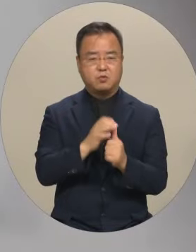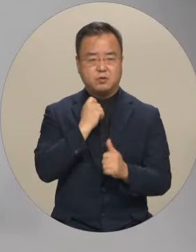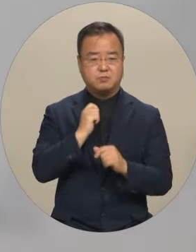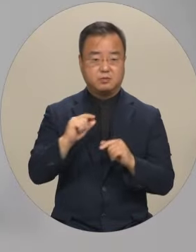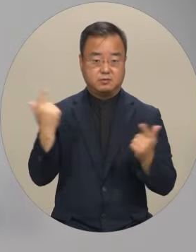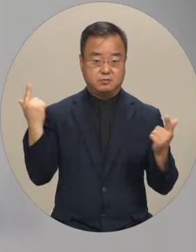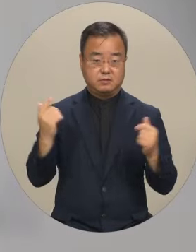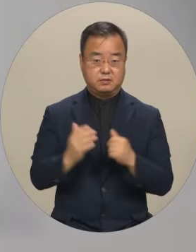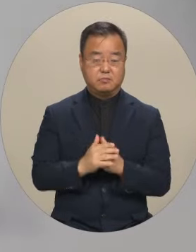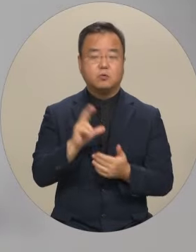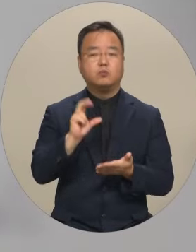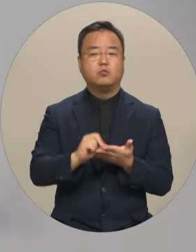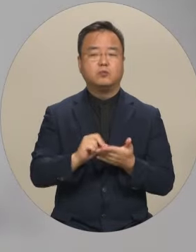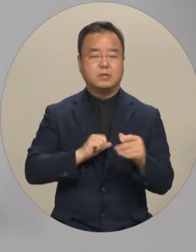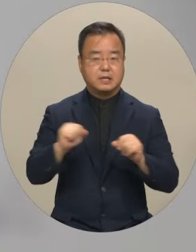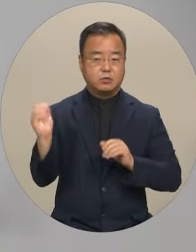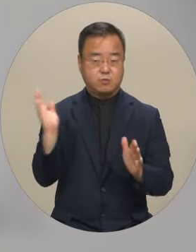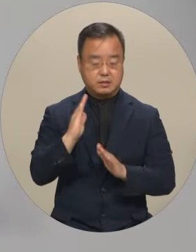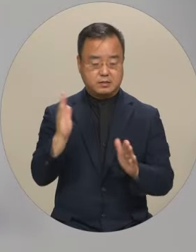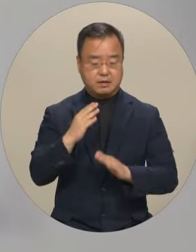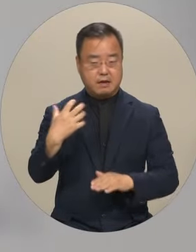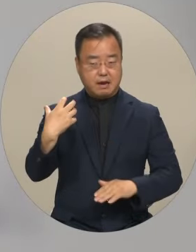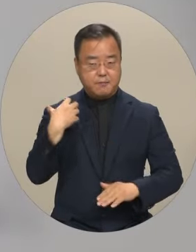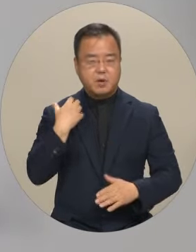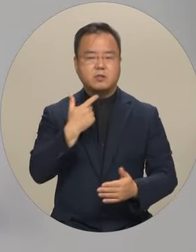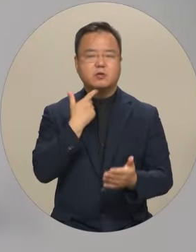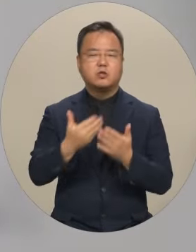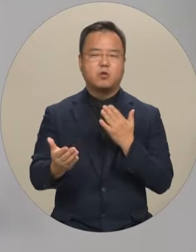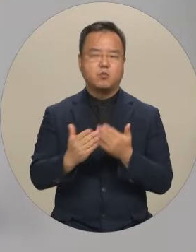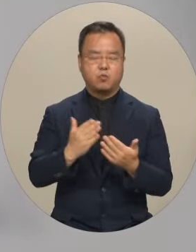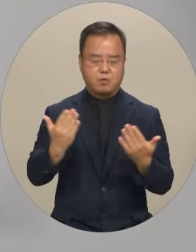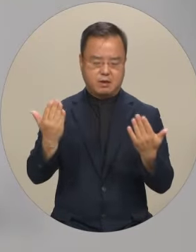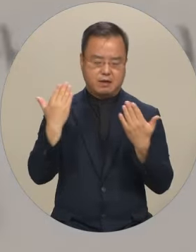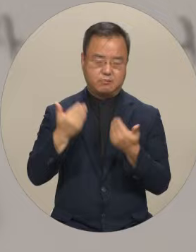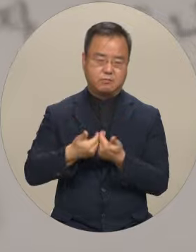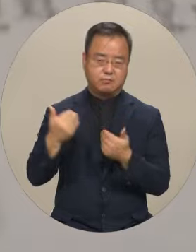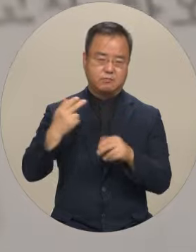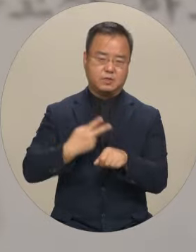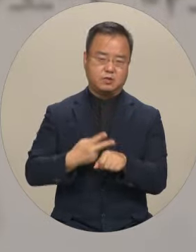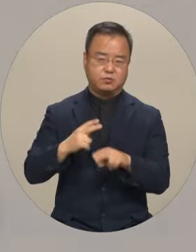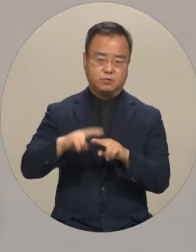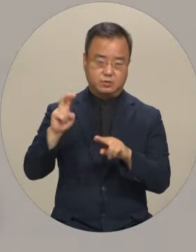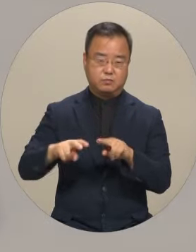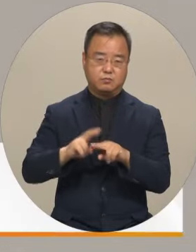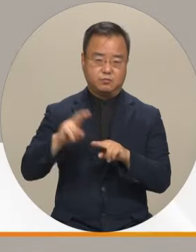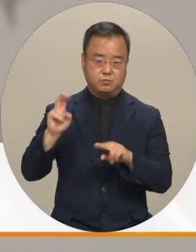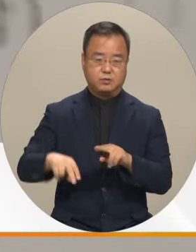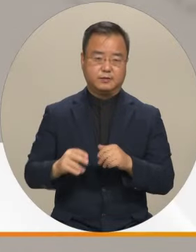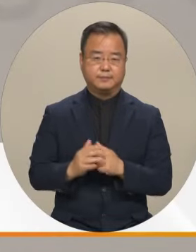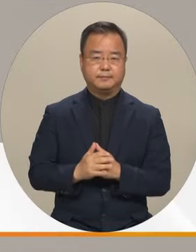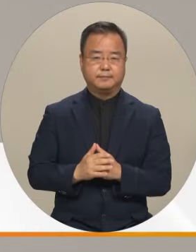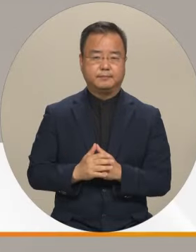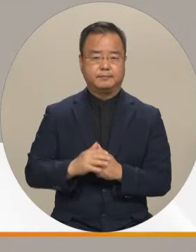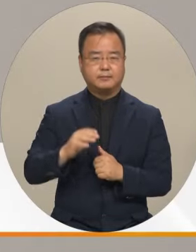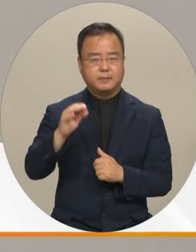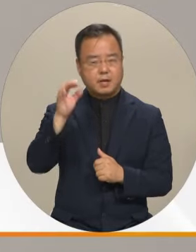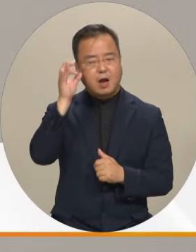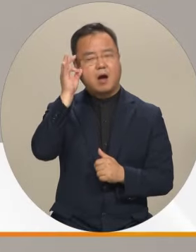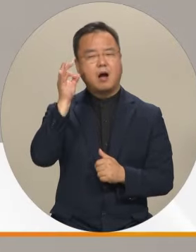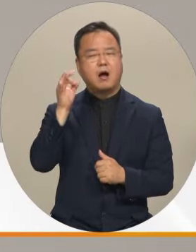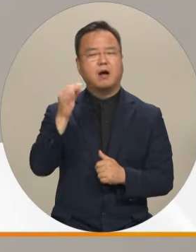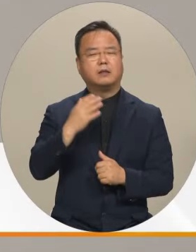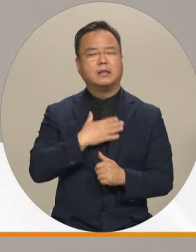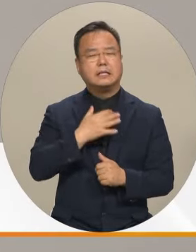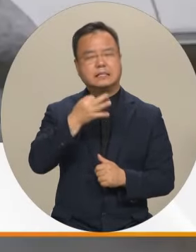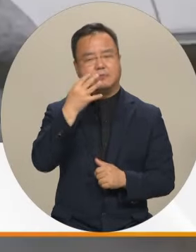문재 행동 학생을 맡았던 경험도 학교를 떠나는 계기가 됩니다 득 저를 힘들게 했던 우리반